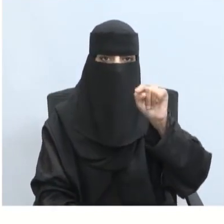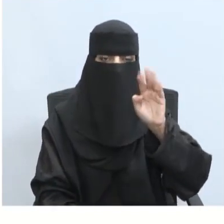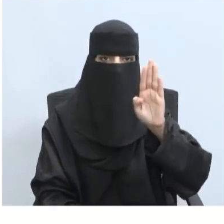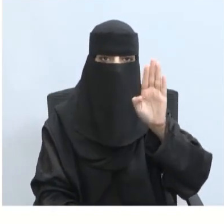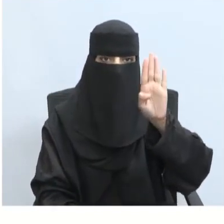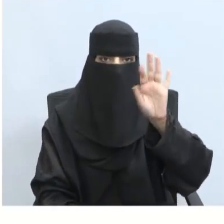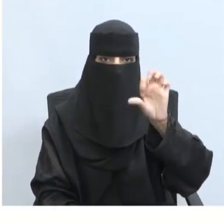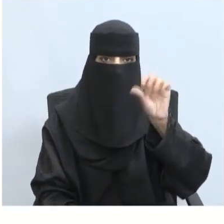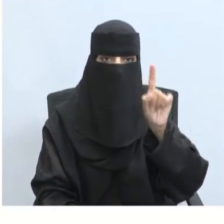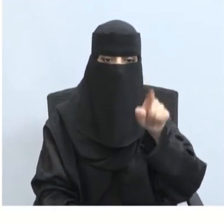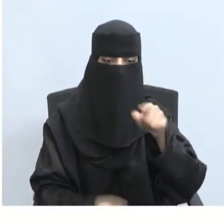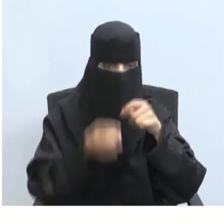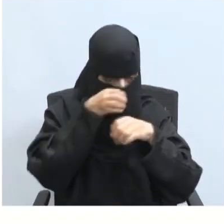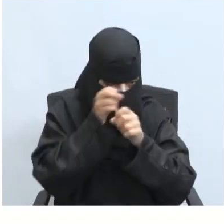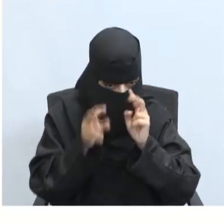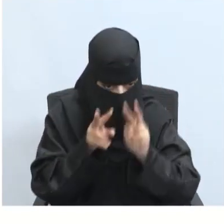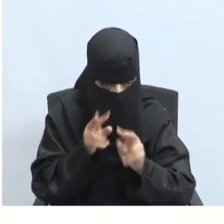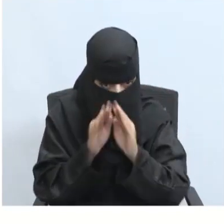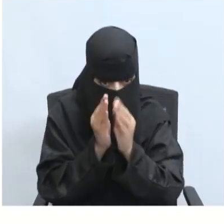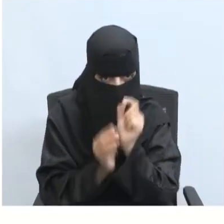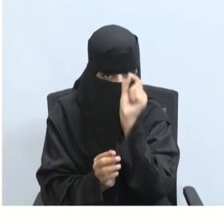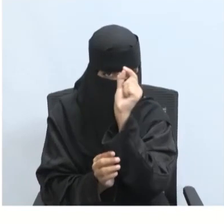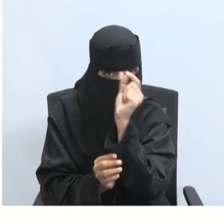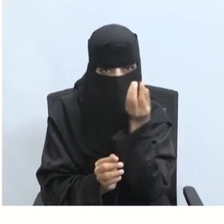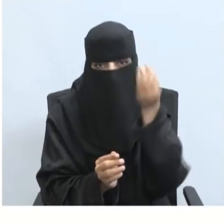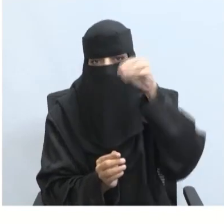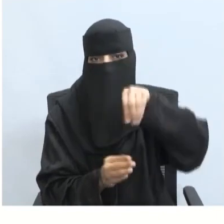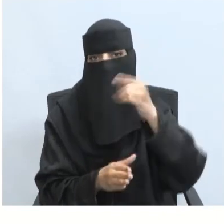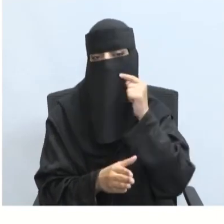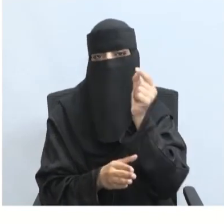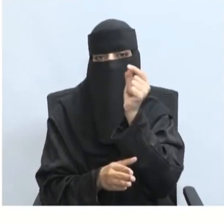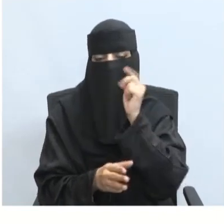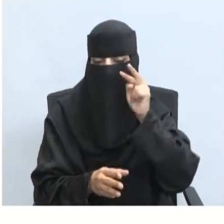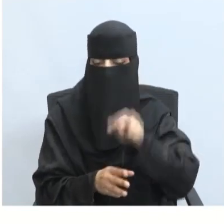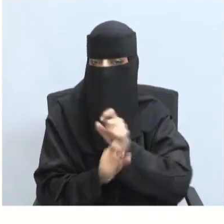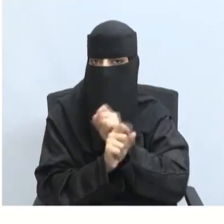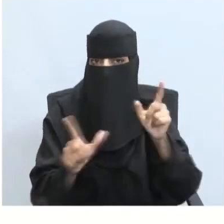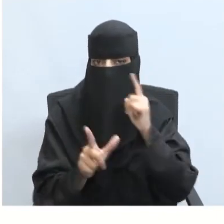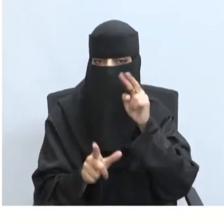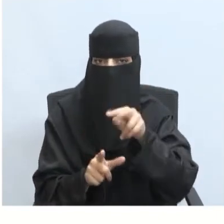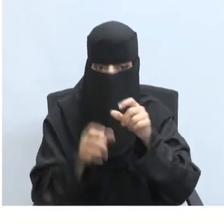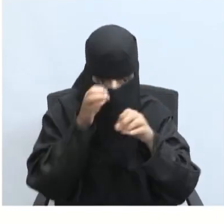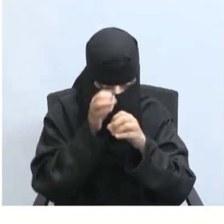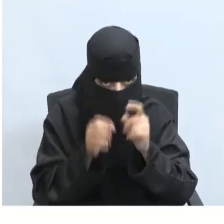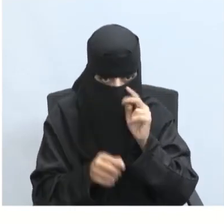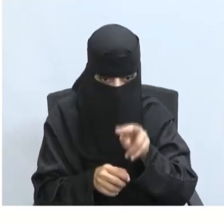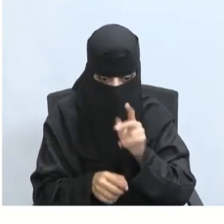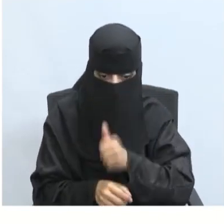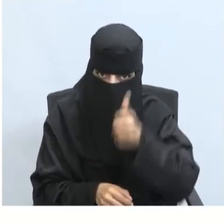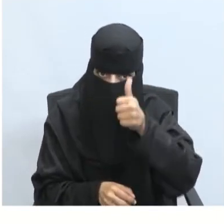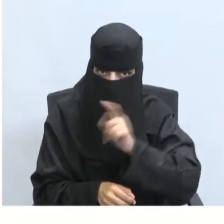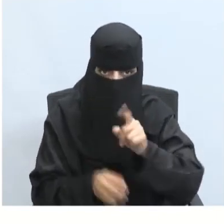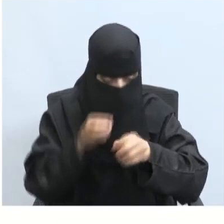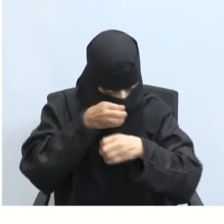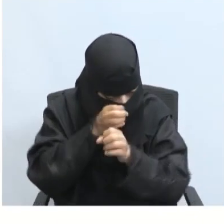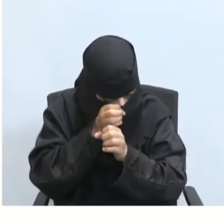الاجسام الصغيره جدا اذا الميكروسكوب يستخدم لرؤيه الاجسام التي لا نستطيع رؤيتها بالعين